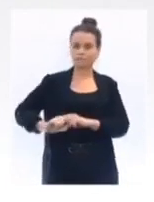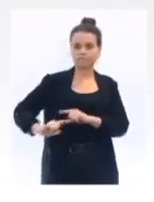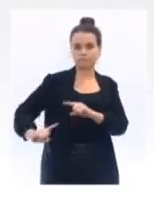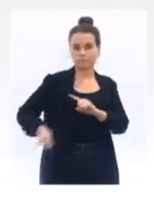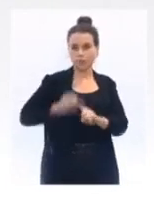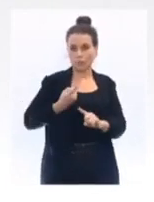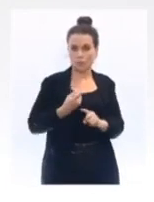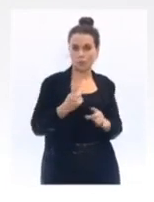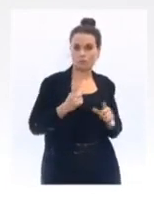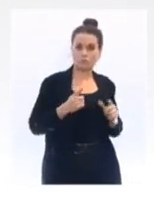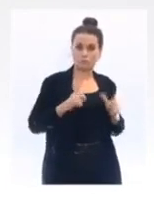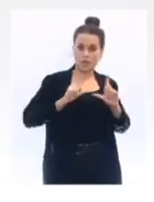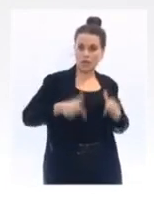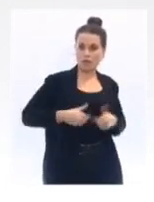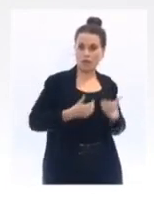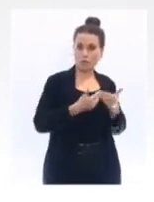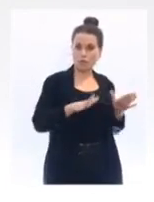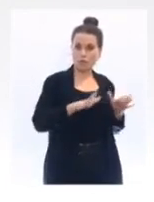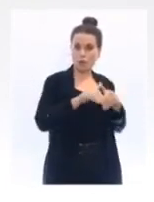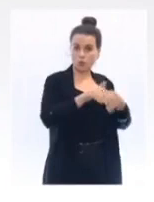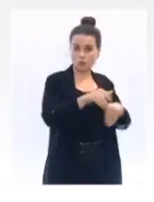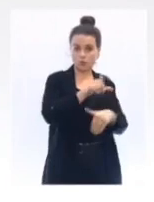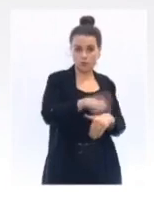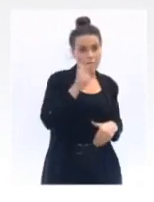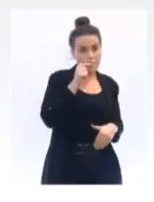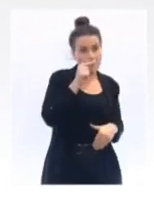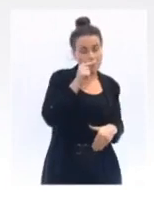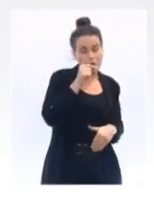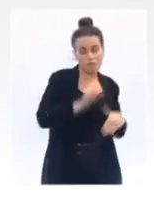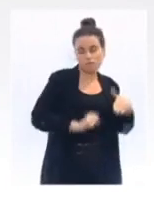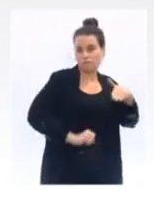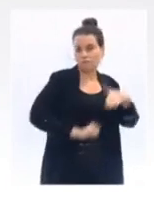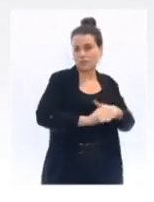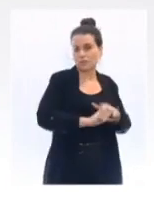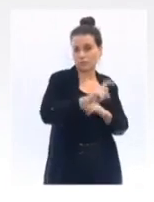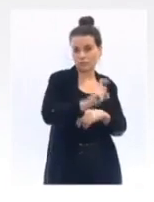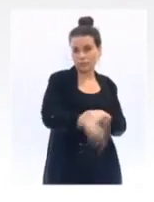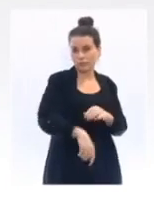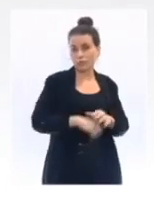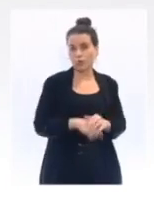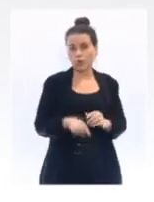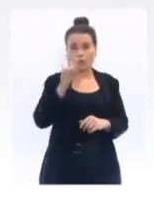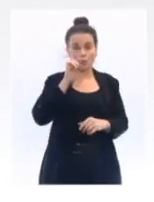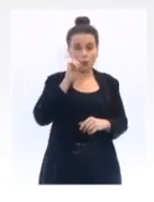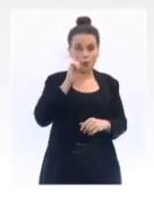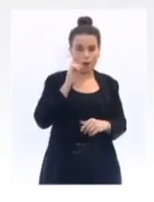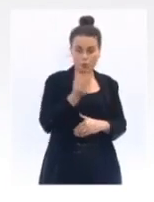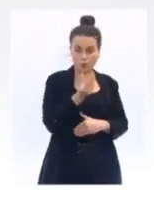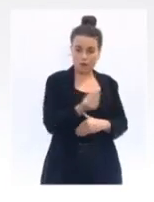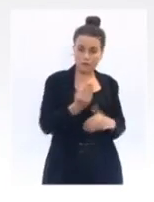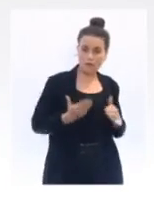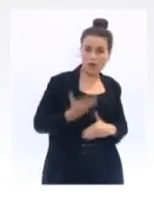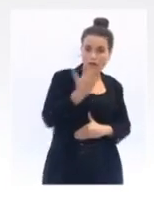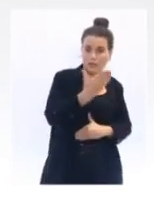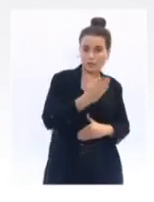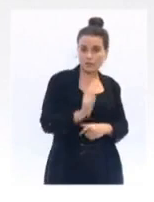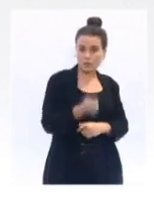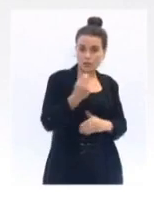et donc de l'avenir de notre pays. Pour la période actuelle, nous savons déjà que depuis la rentrée de